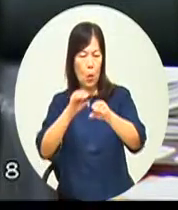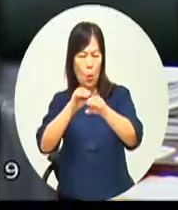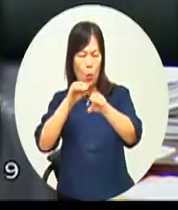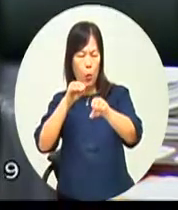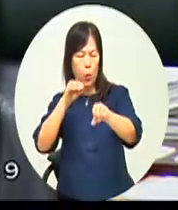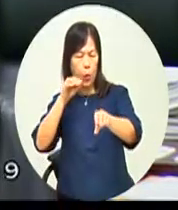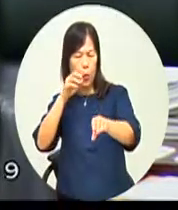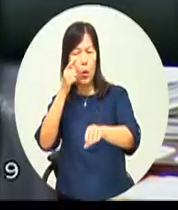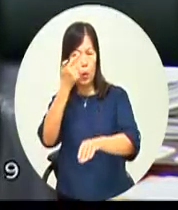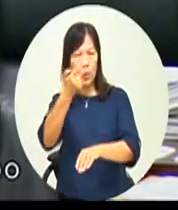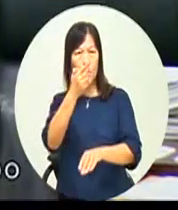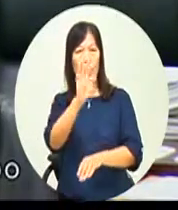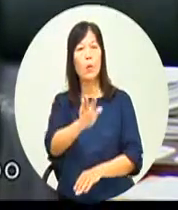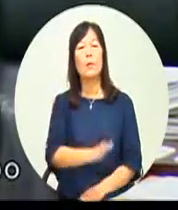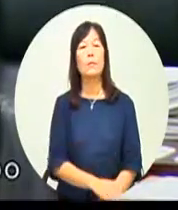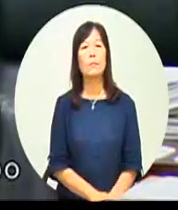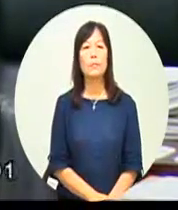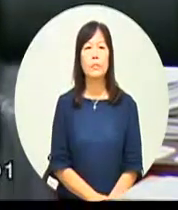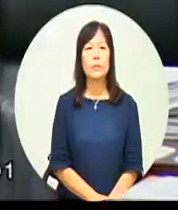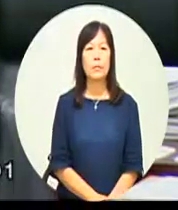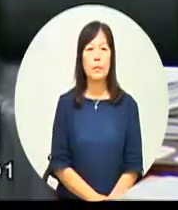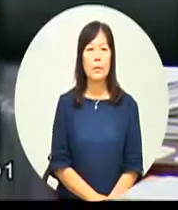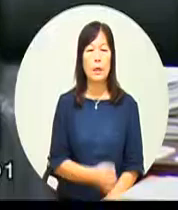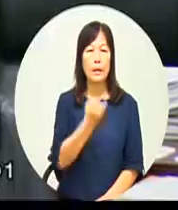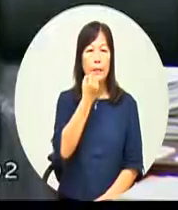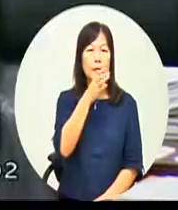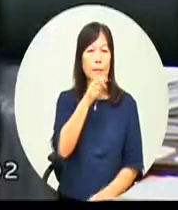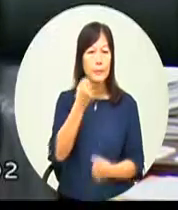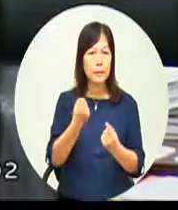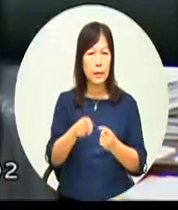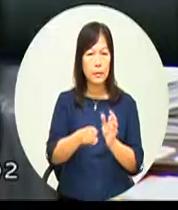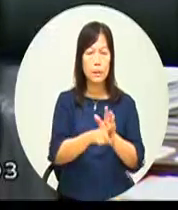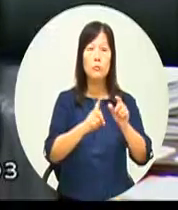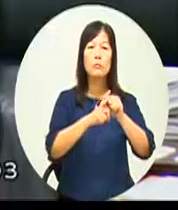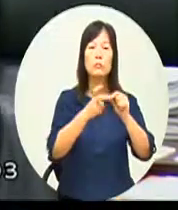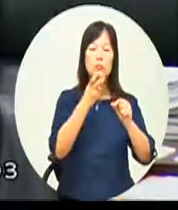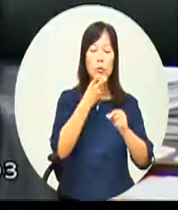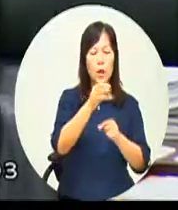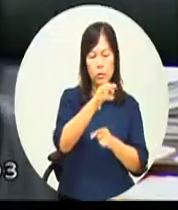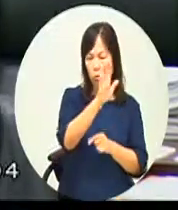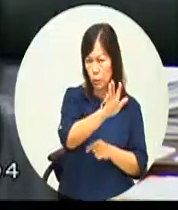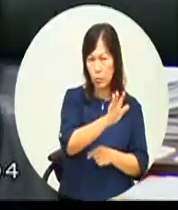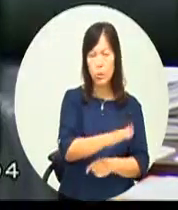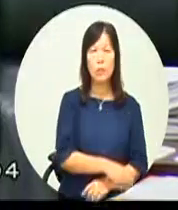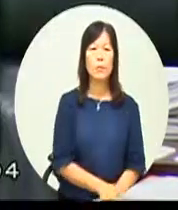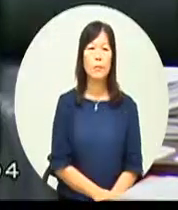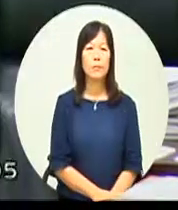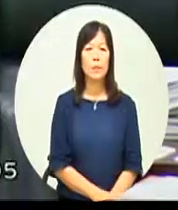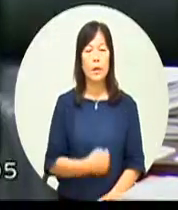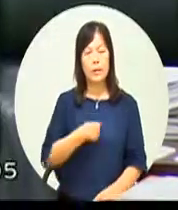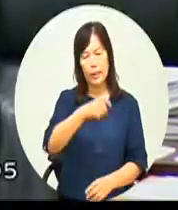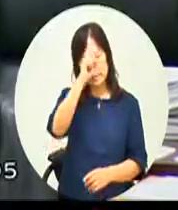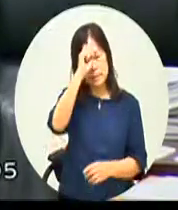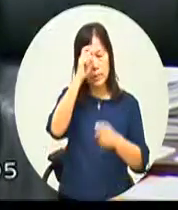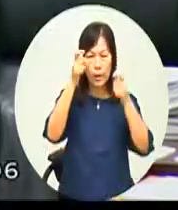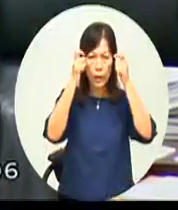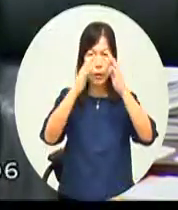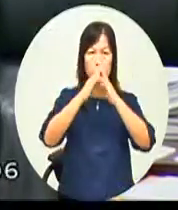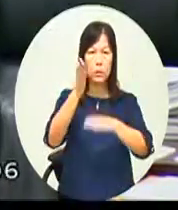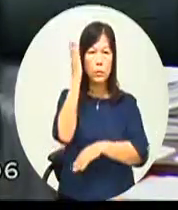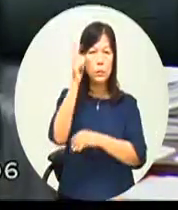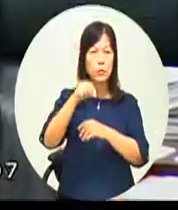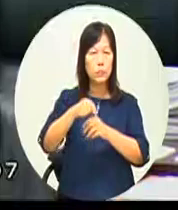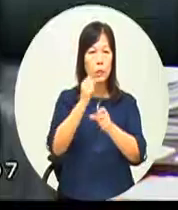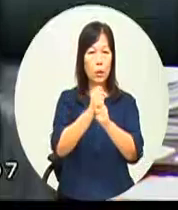塞，可是因为我们现在中央有一笔预算来要求我们高雄市政府要做一